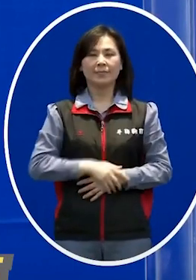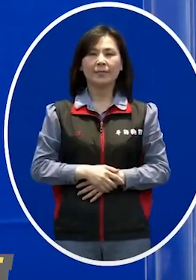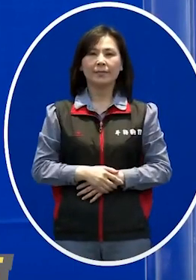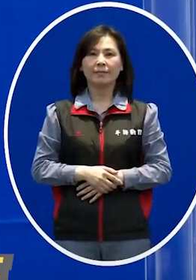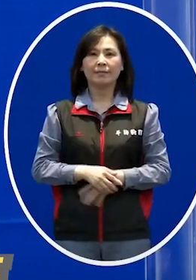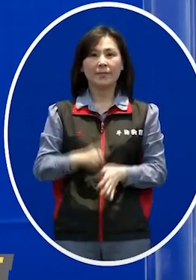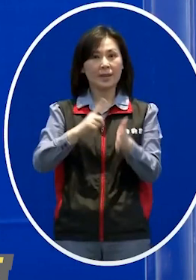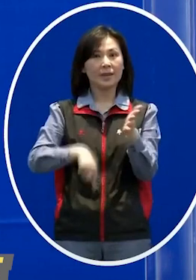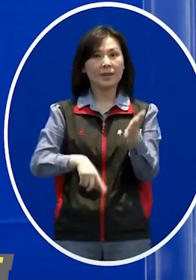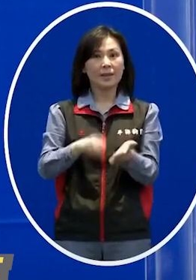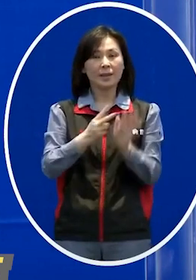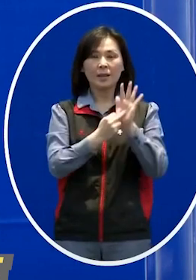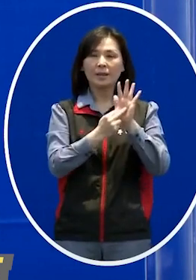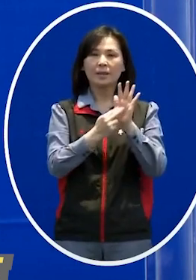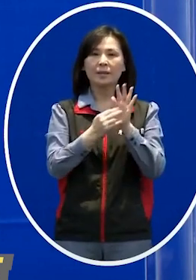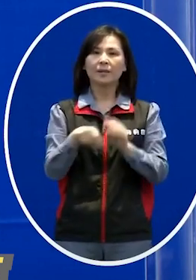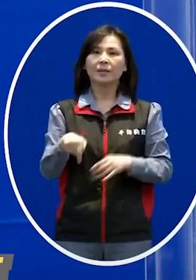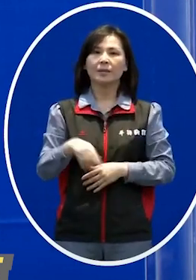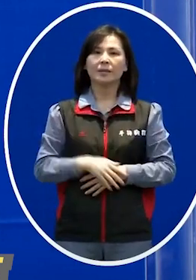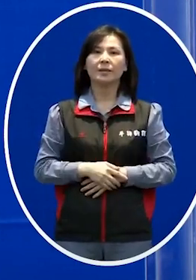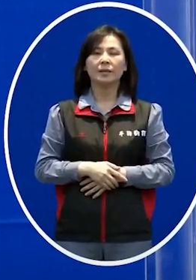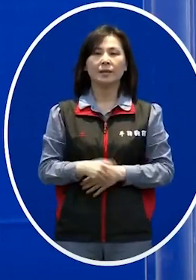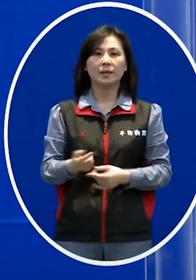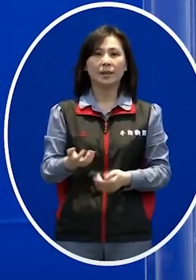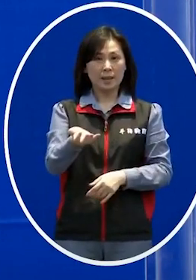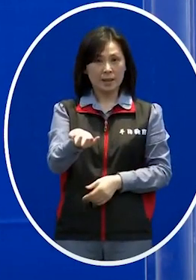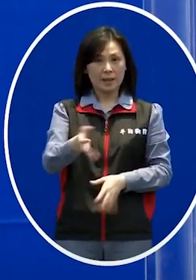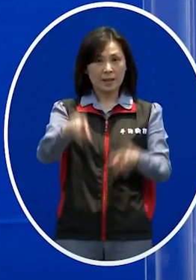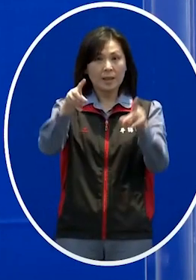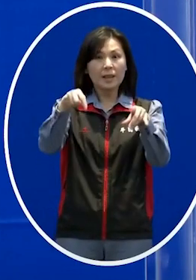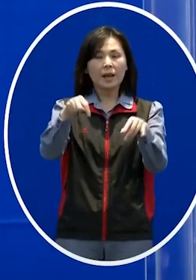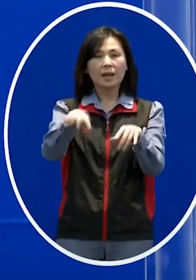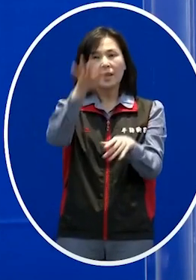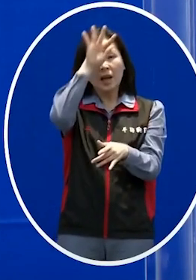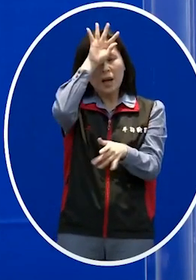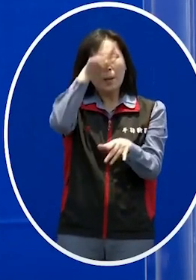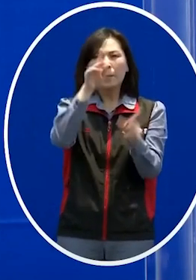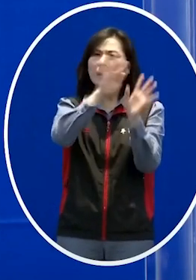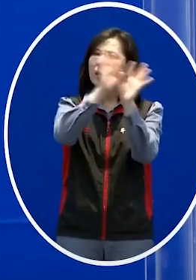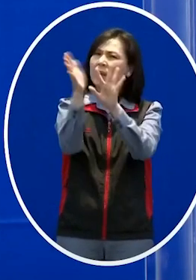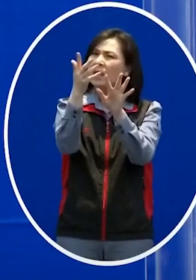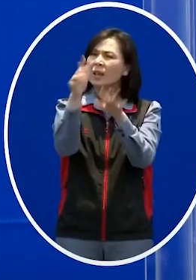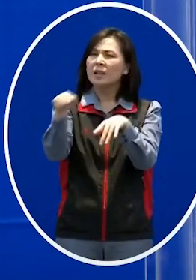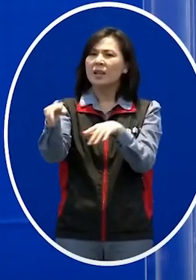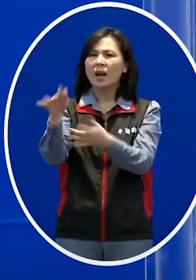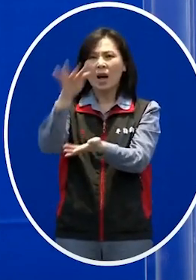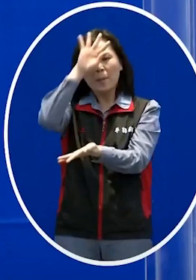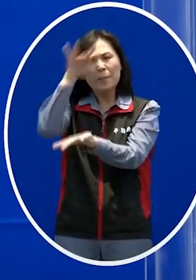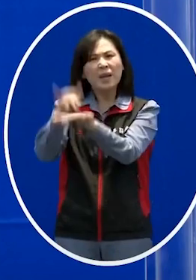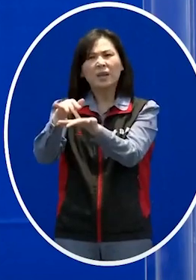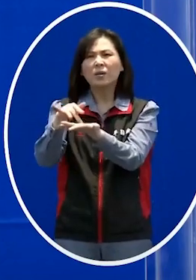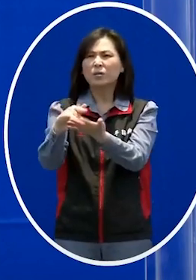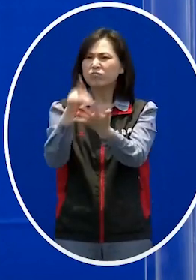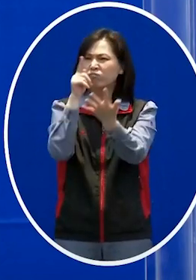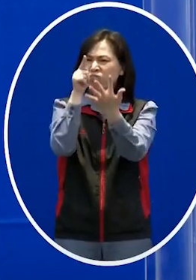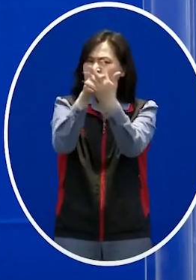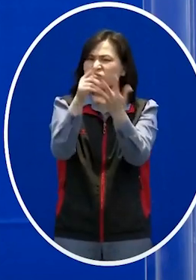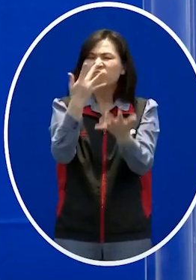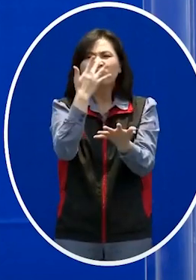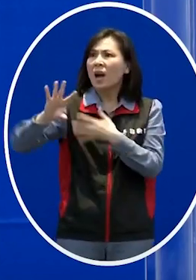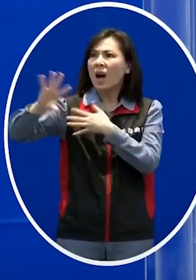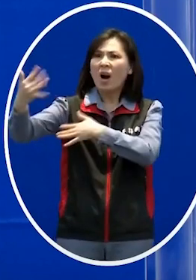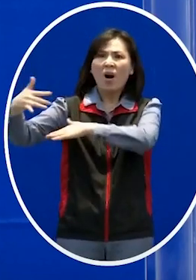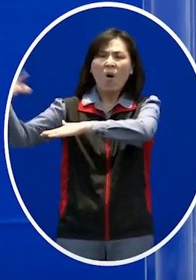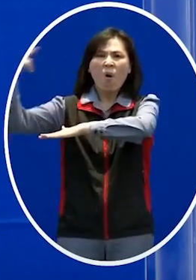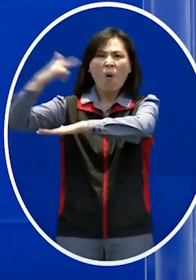单讲，就是说在前期我们当然对于病情或是病毒的了解越不够，那当然我们事先的方法就一定会越严